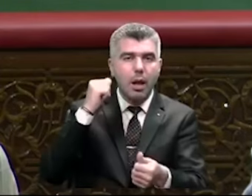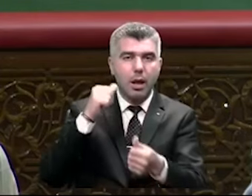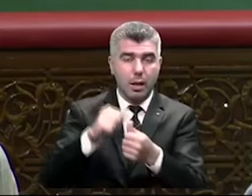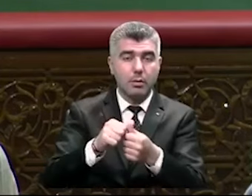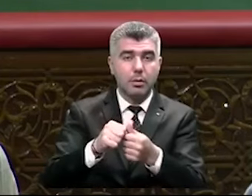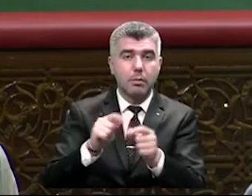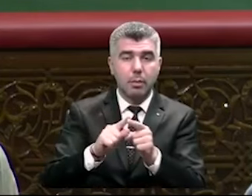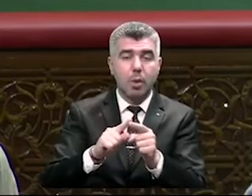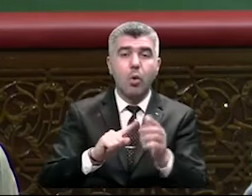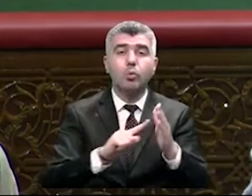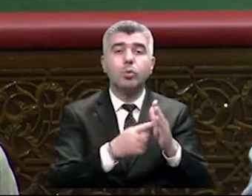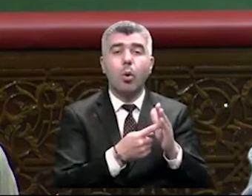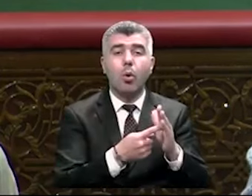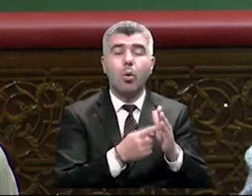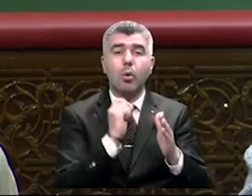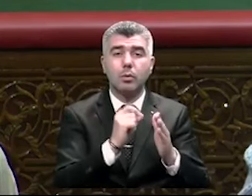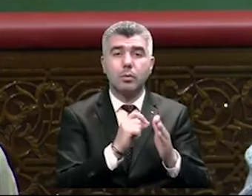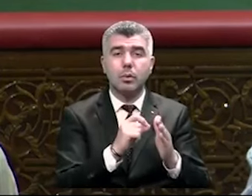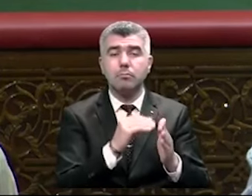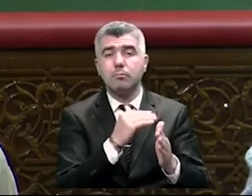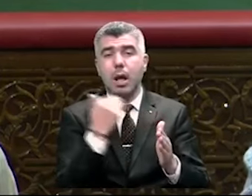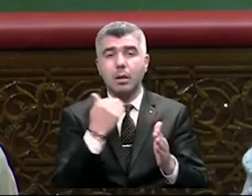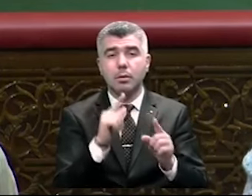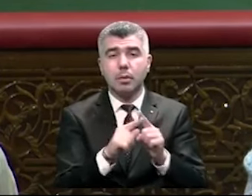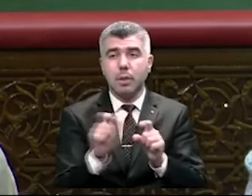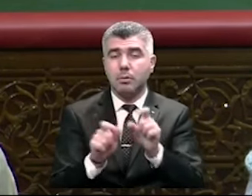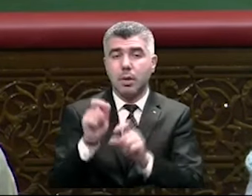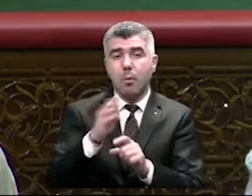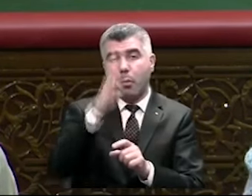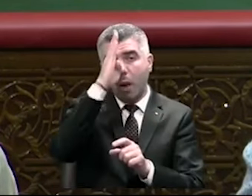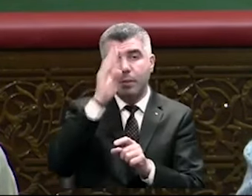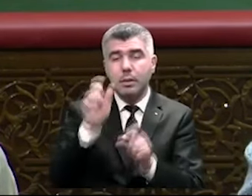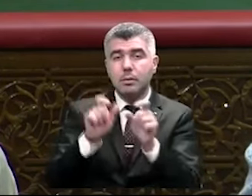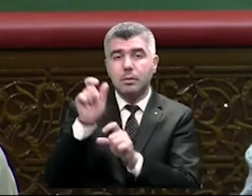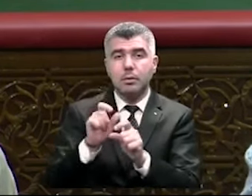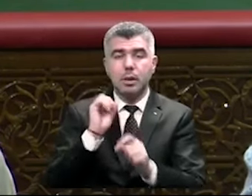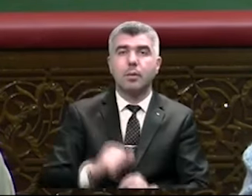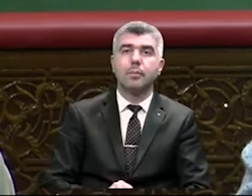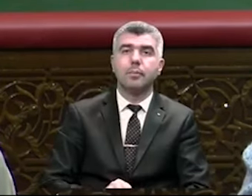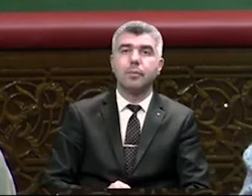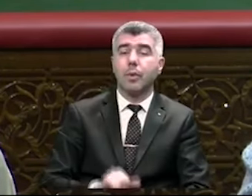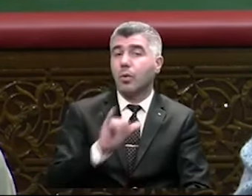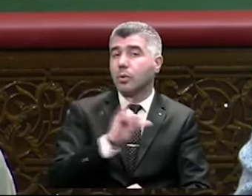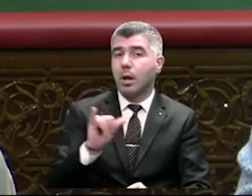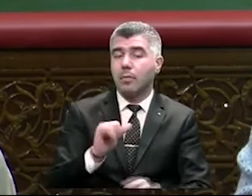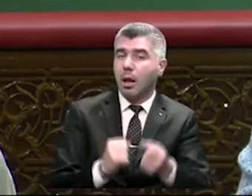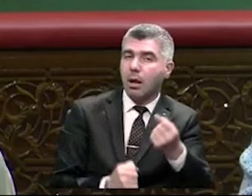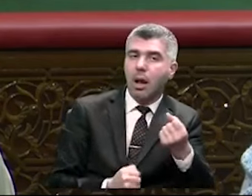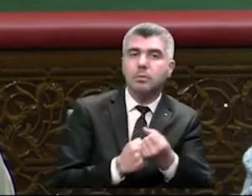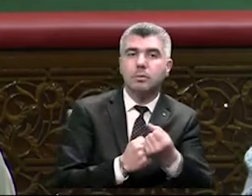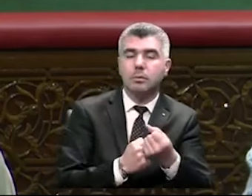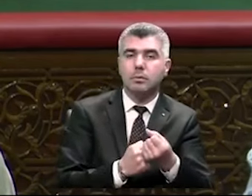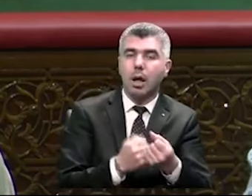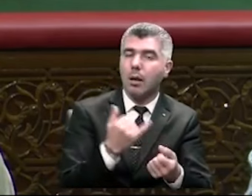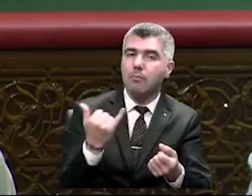الكهربائيه الذي كان ضحيته سنه 2023 مطار محمد الخامس احد التقنيين فلا يمكن النهوض سيد الوزير بهذا القطاع